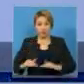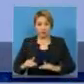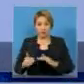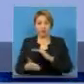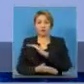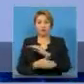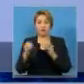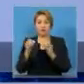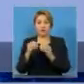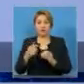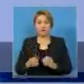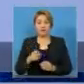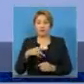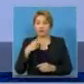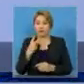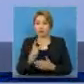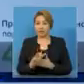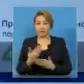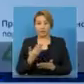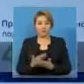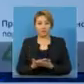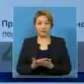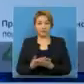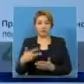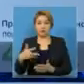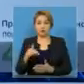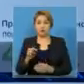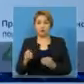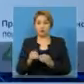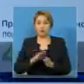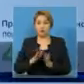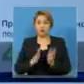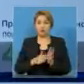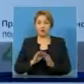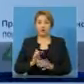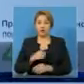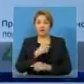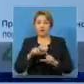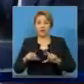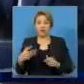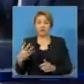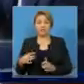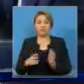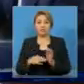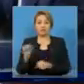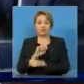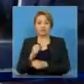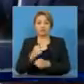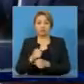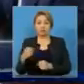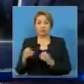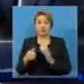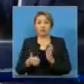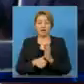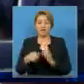оң динамика байқалады. Мәселен, өңдеу өнеркәсібінде 3,9, фармацевтикада 47, машина жасауда